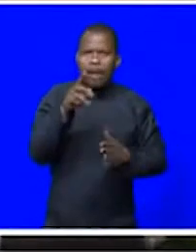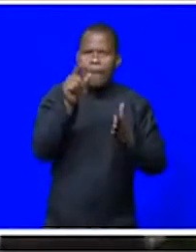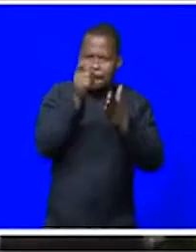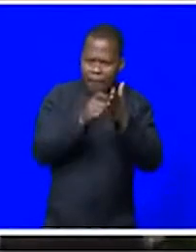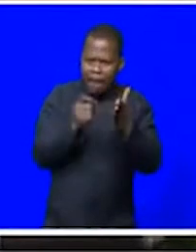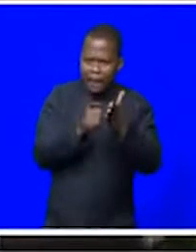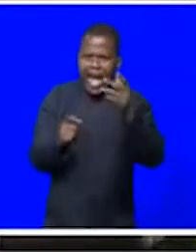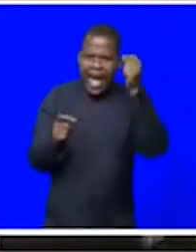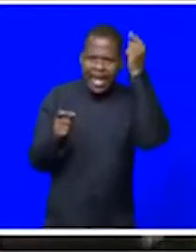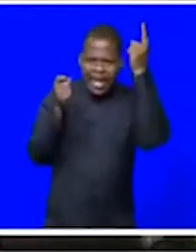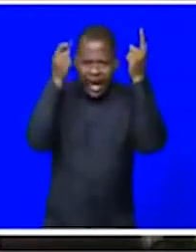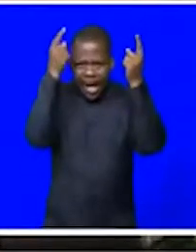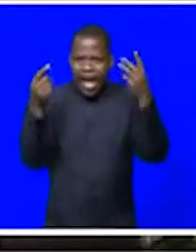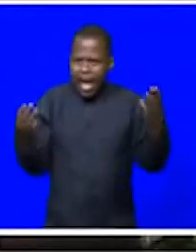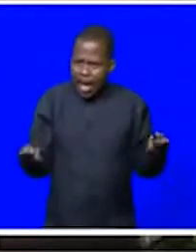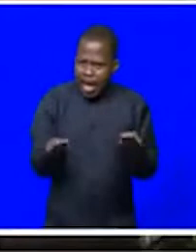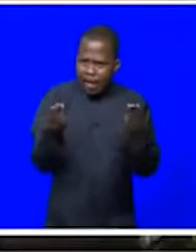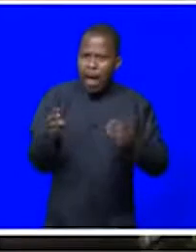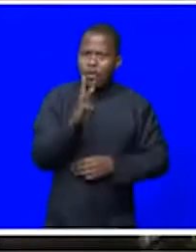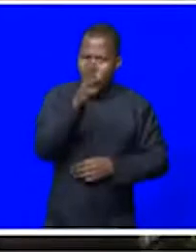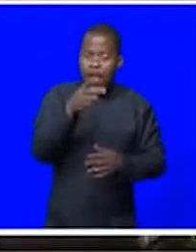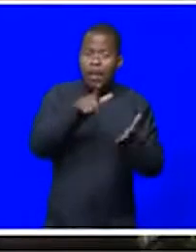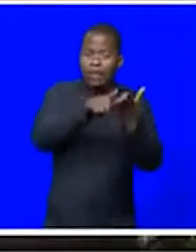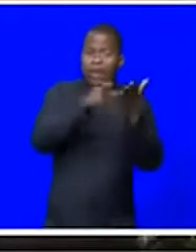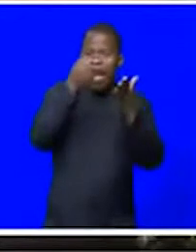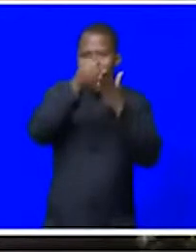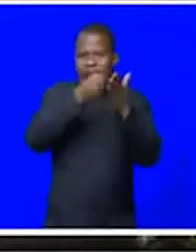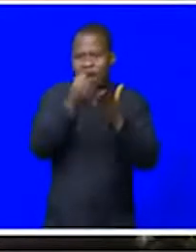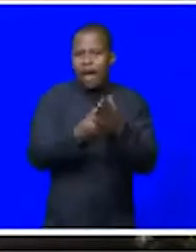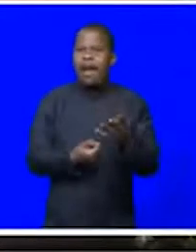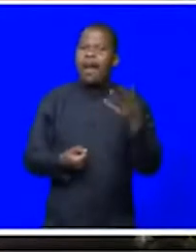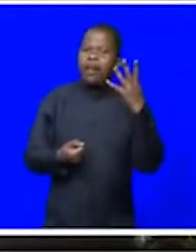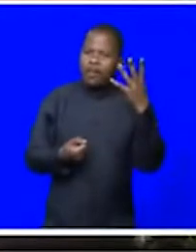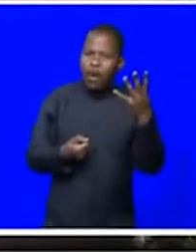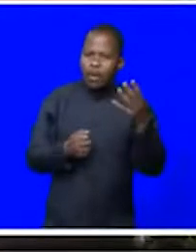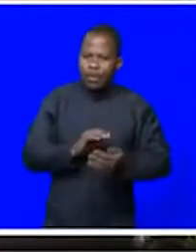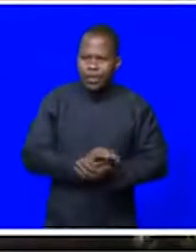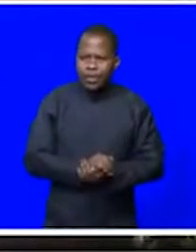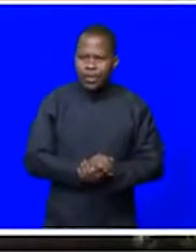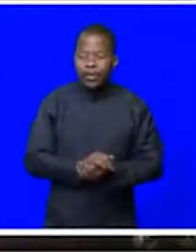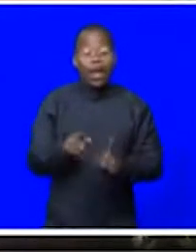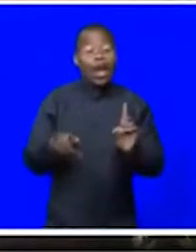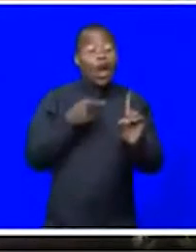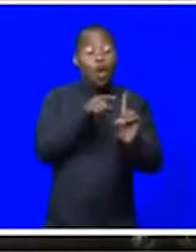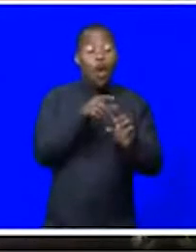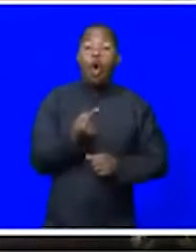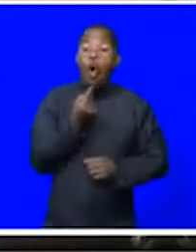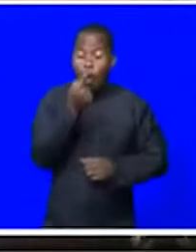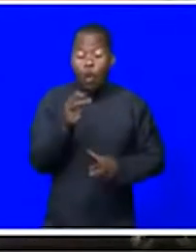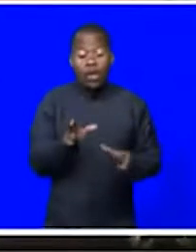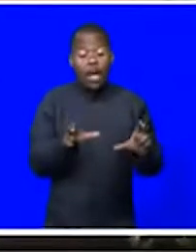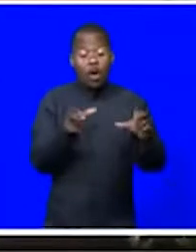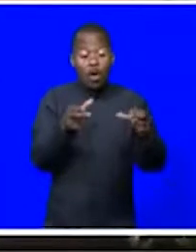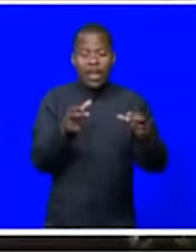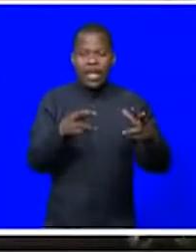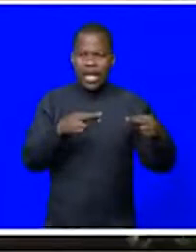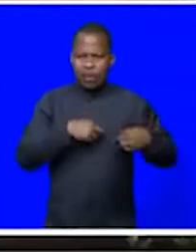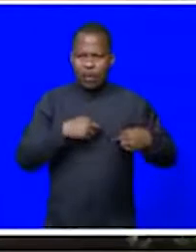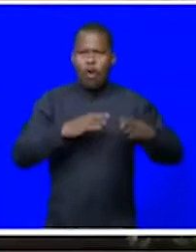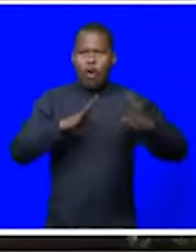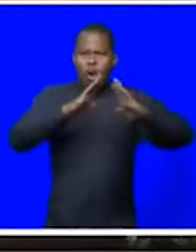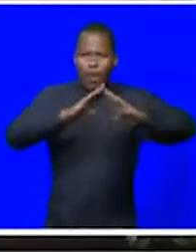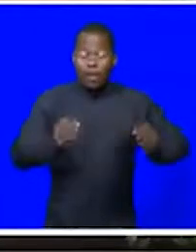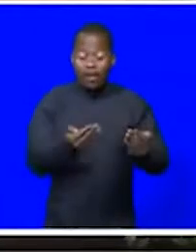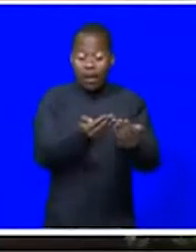kanye netinqumo tesive emthethweni lemini lesakhankanywa. Gaba uthi ikomiti libuke kusebenza kwetiko letemfundo